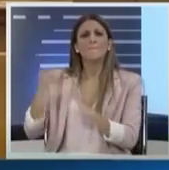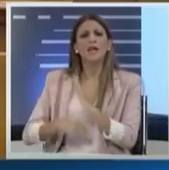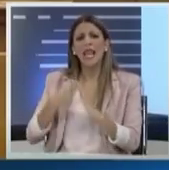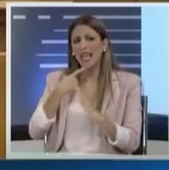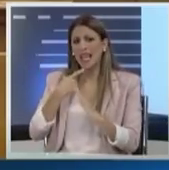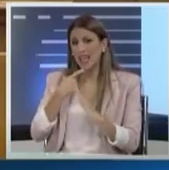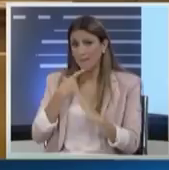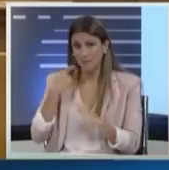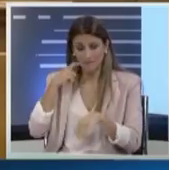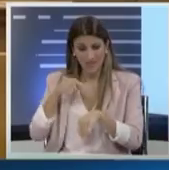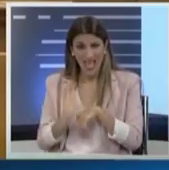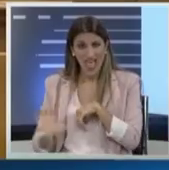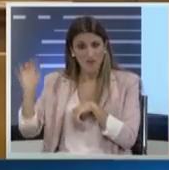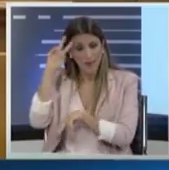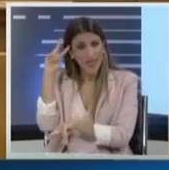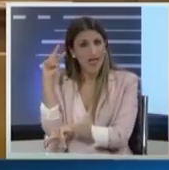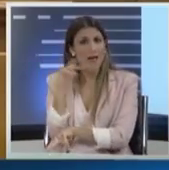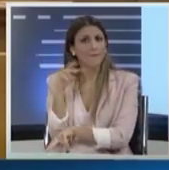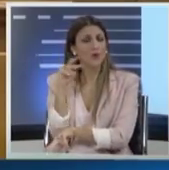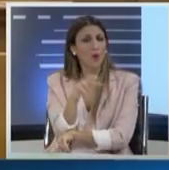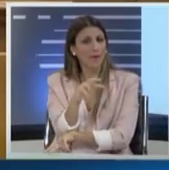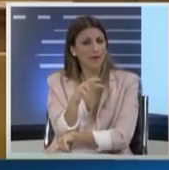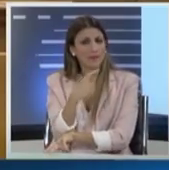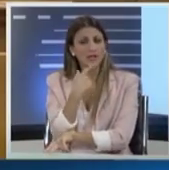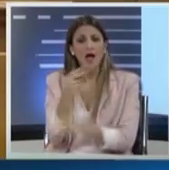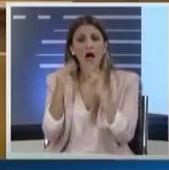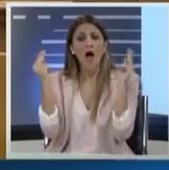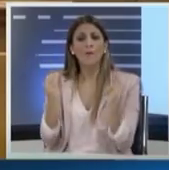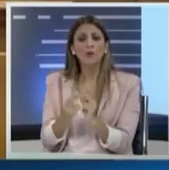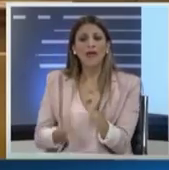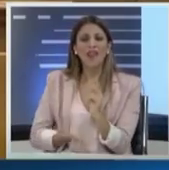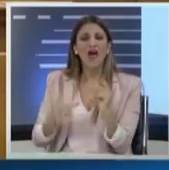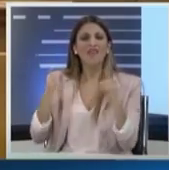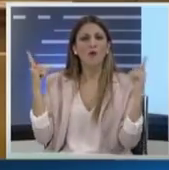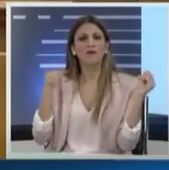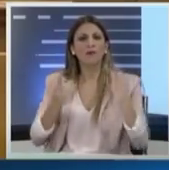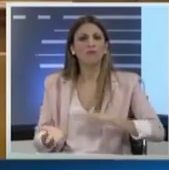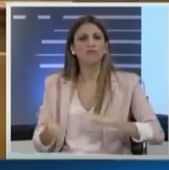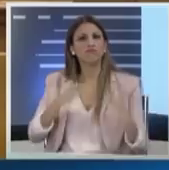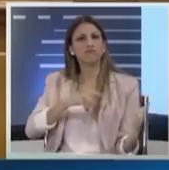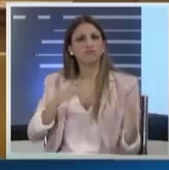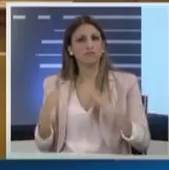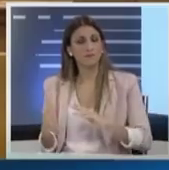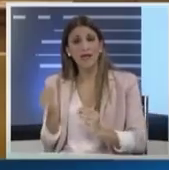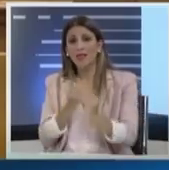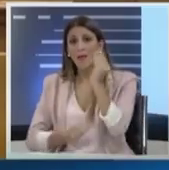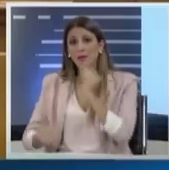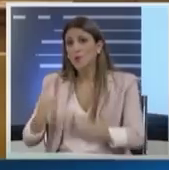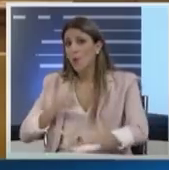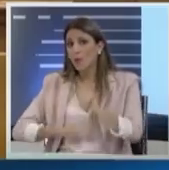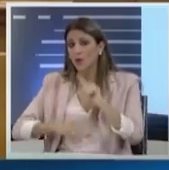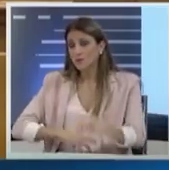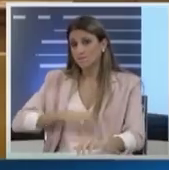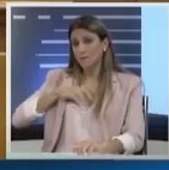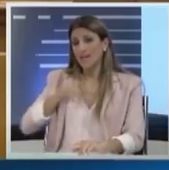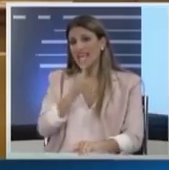ιδιότυπο μηχανισμό επιτροπίας έχει αποσταθεροποιήσει τη Νέα Δημοκρατία και τον κύριο Μητσοτάκη προσωπικά. Διότι γνωρίζει